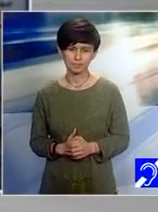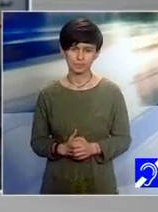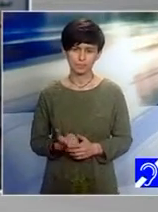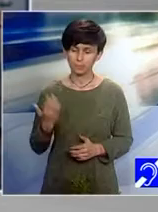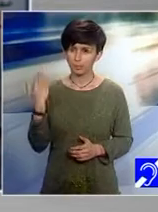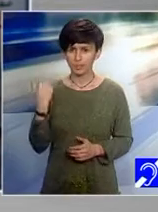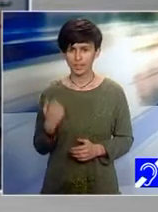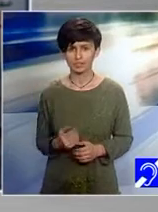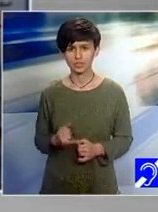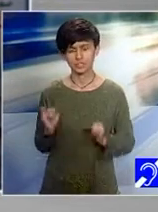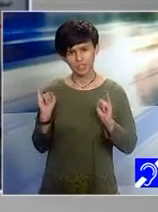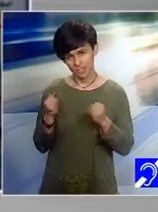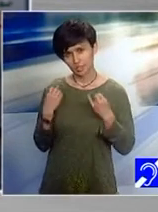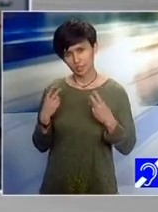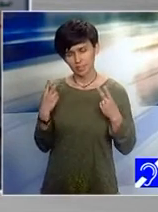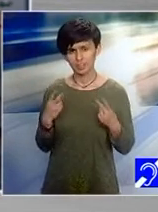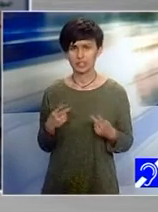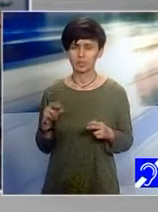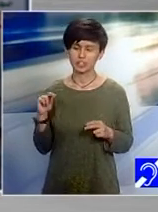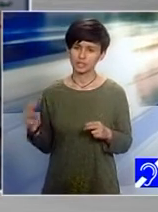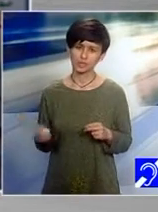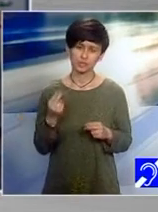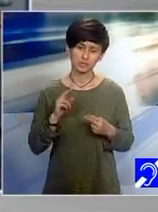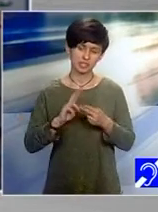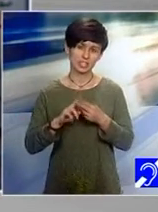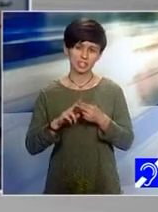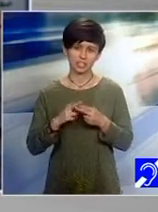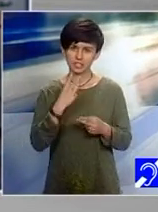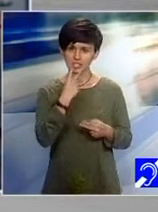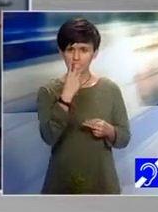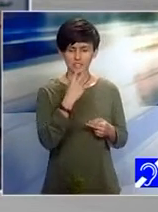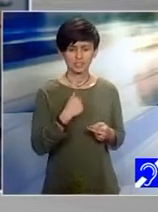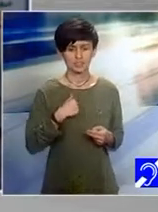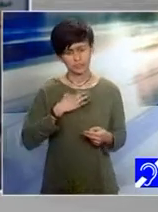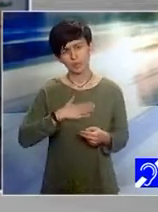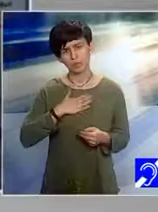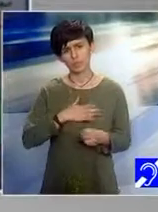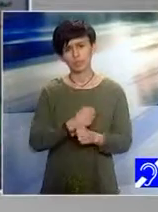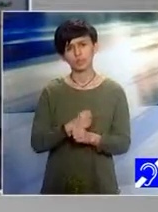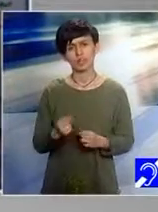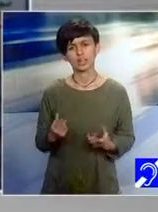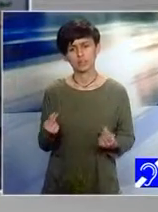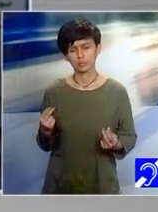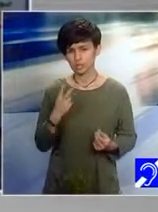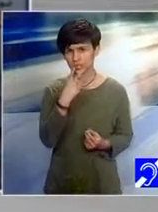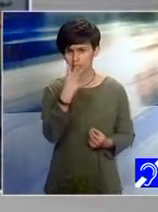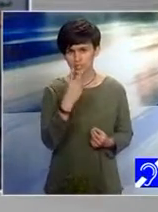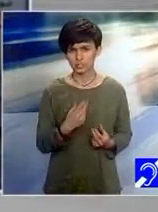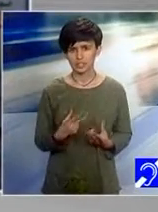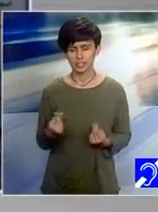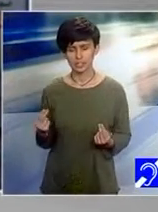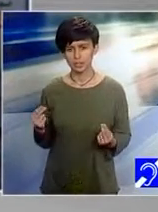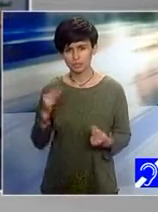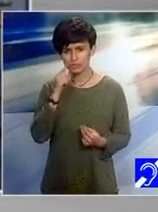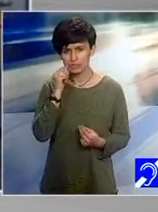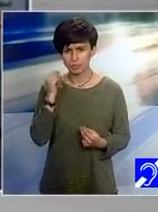un prilej deosebit ca să ne întâlnim și să ne vedem, și mi-a făcut mare plăcere, într-adevăr, să văd că atât de multă lume a